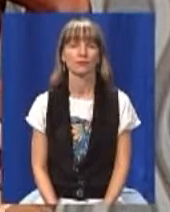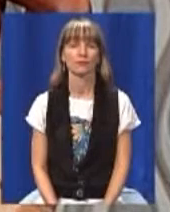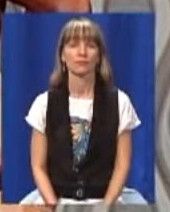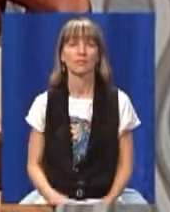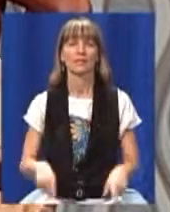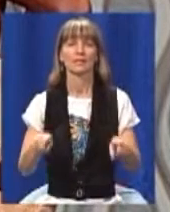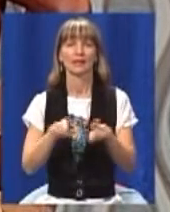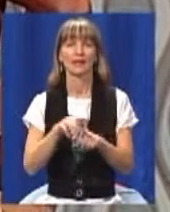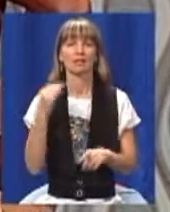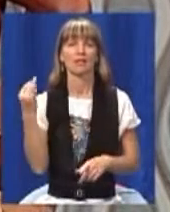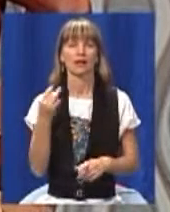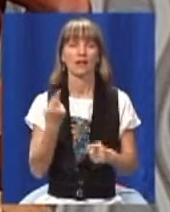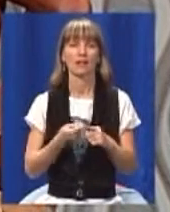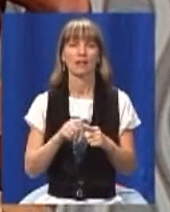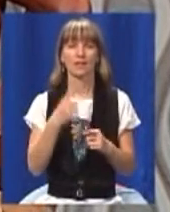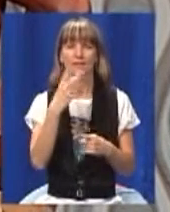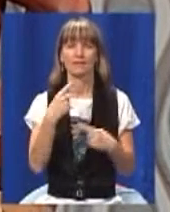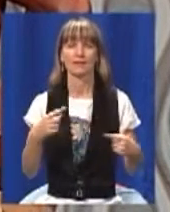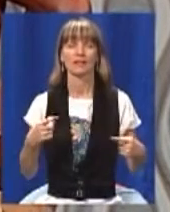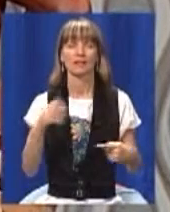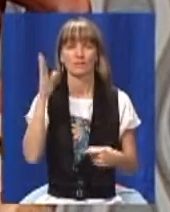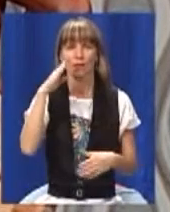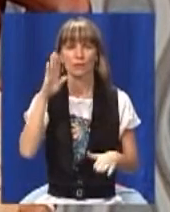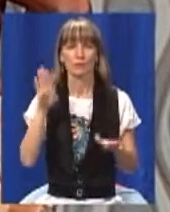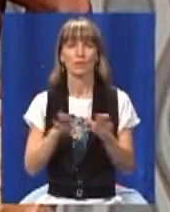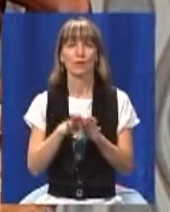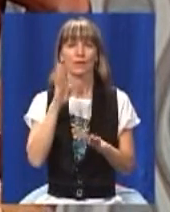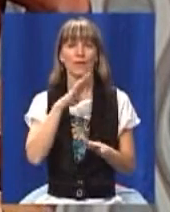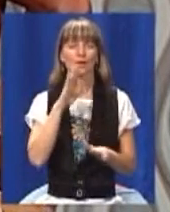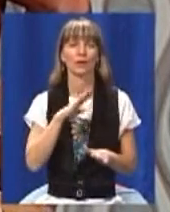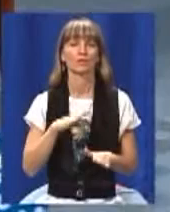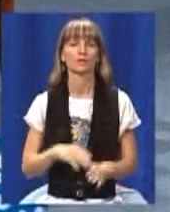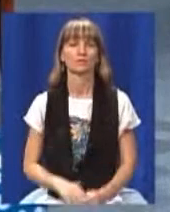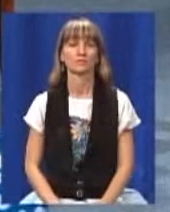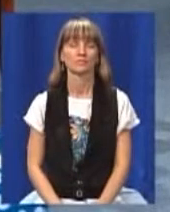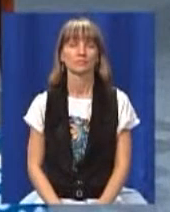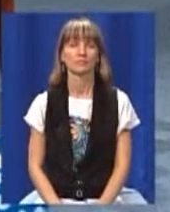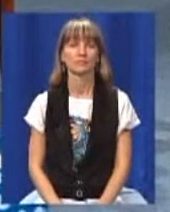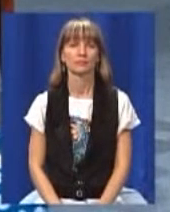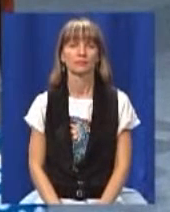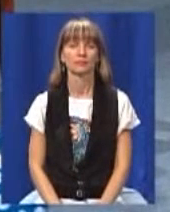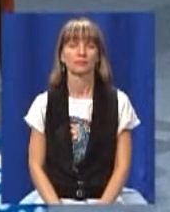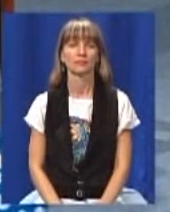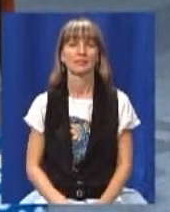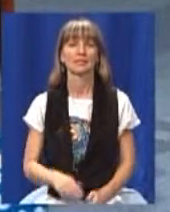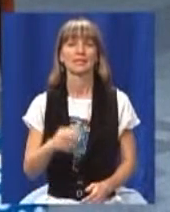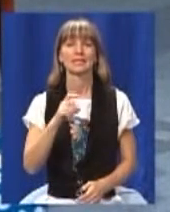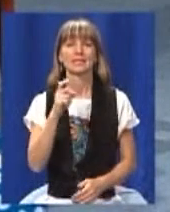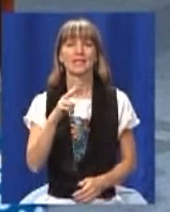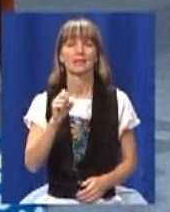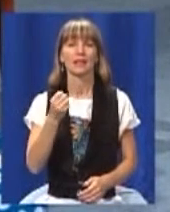Ось такий цікавий цей вид дайвинг, вид пірнання під воду. З дайвінгом